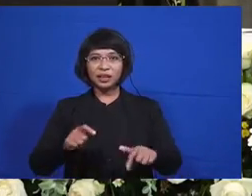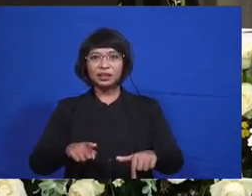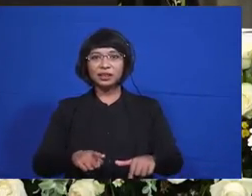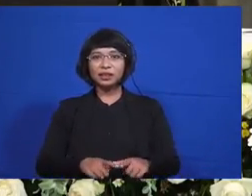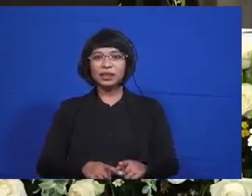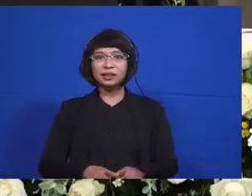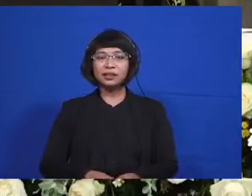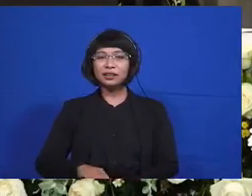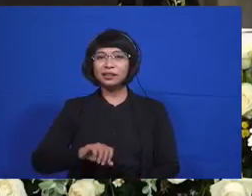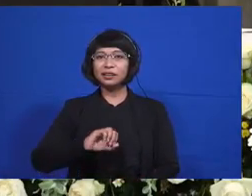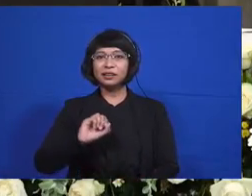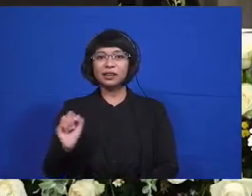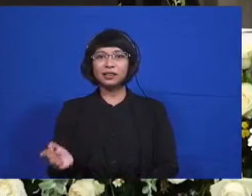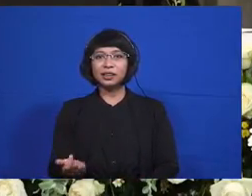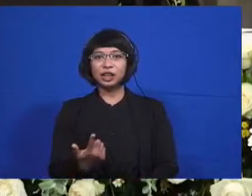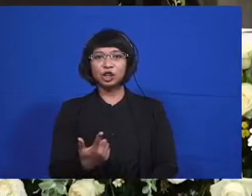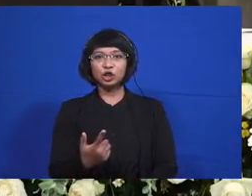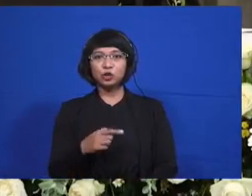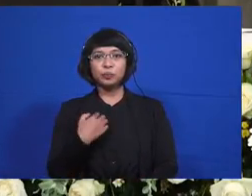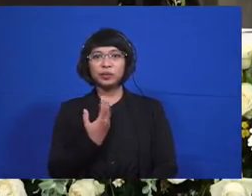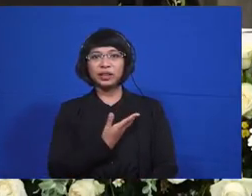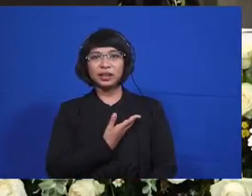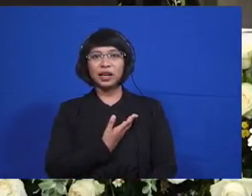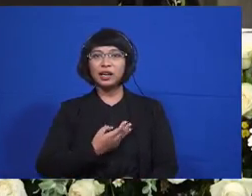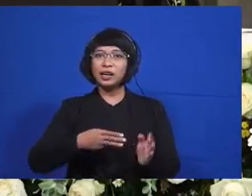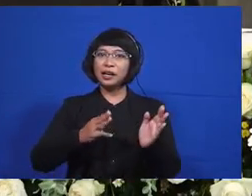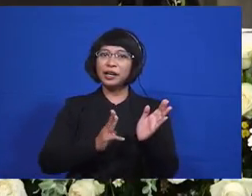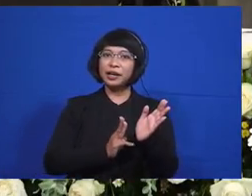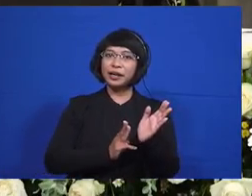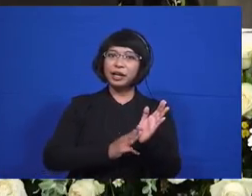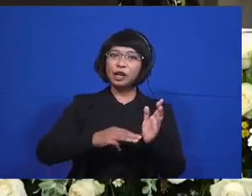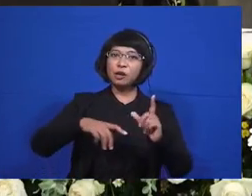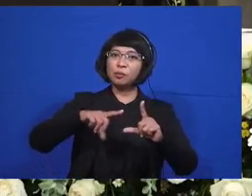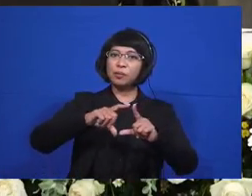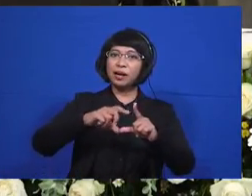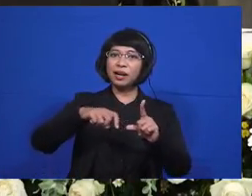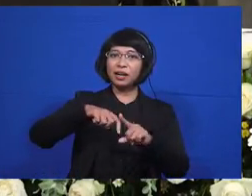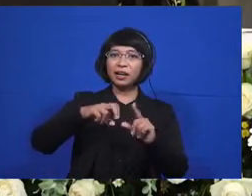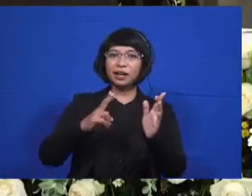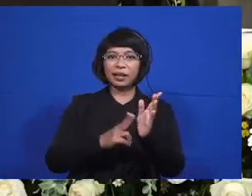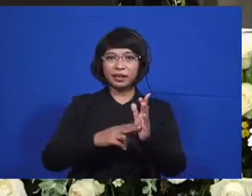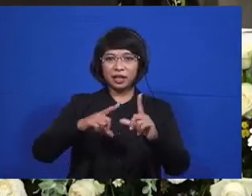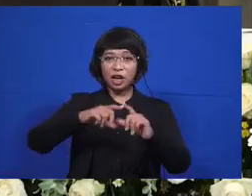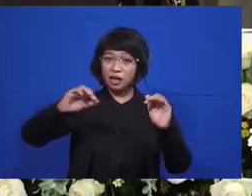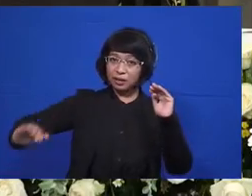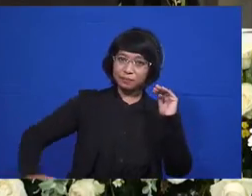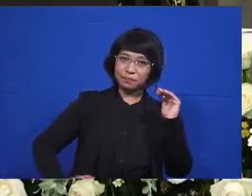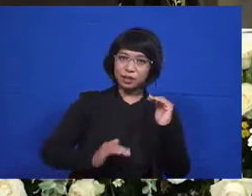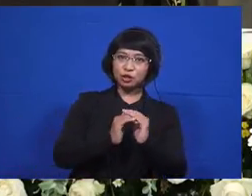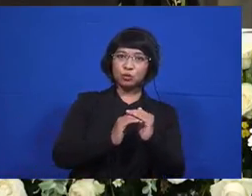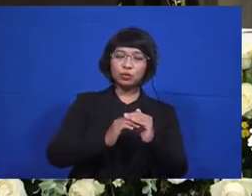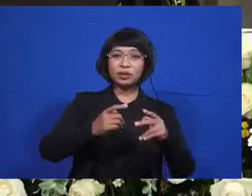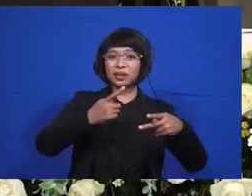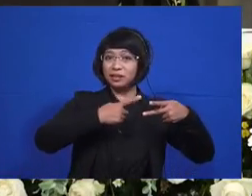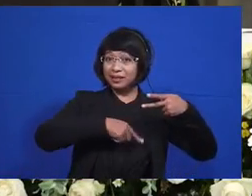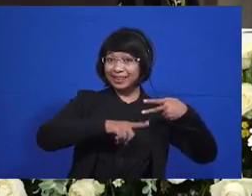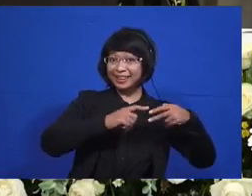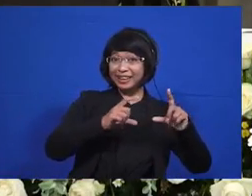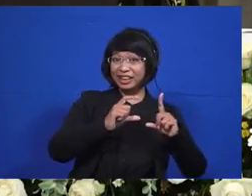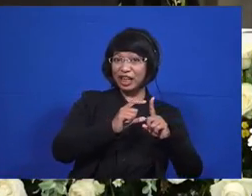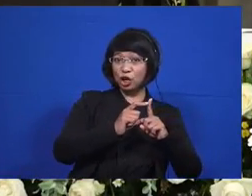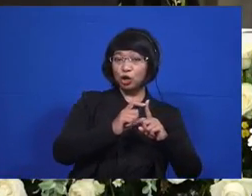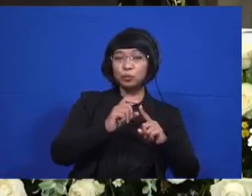Tanpa itu, kehidupan kita tidak akan banyak bermakna. Maka saya mendorong Diakon berdua nanti setelah